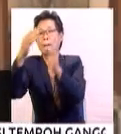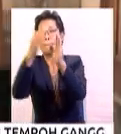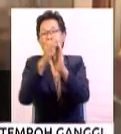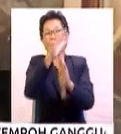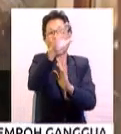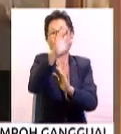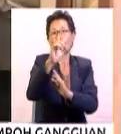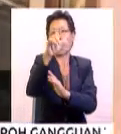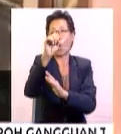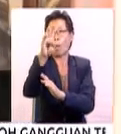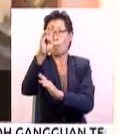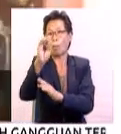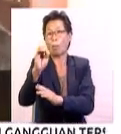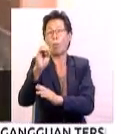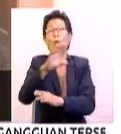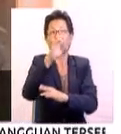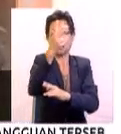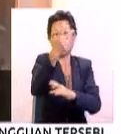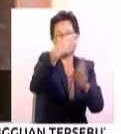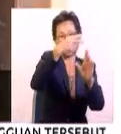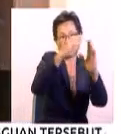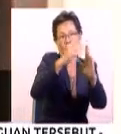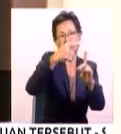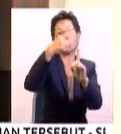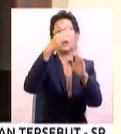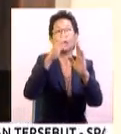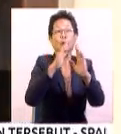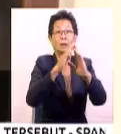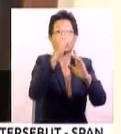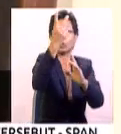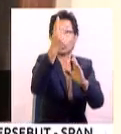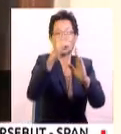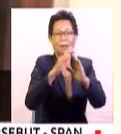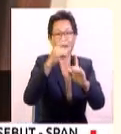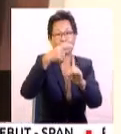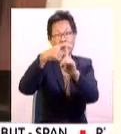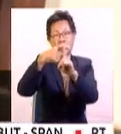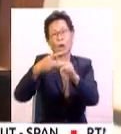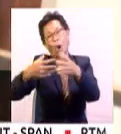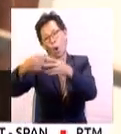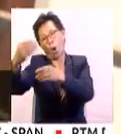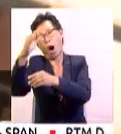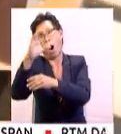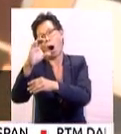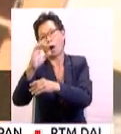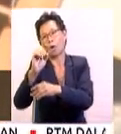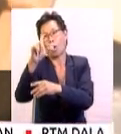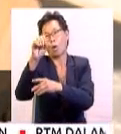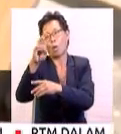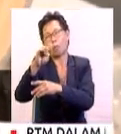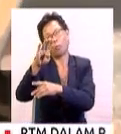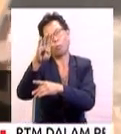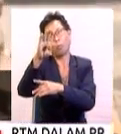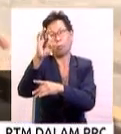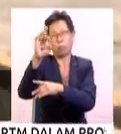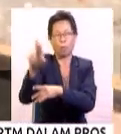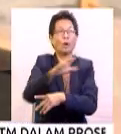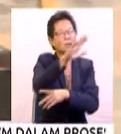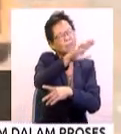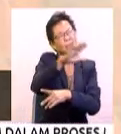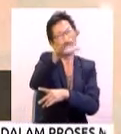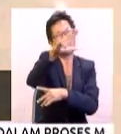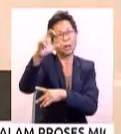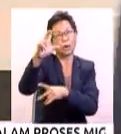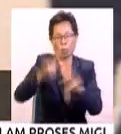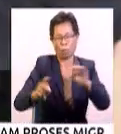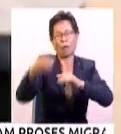dua lagi gereja di luar Colombo. Tidak kurang 300 yang cedera telah menerima rawatan di hospital. Daripada jumlah keseluruhan